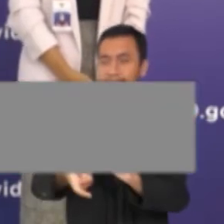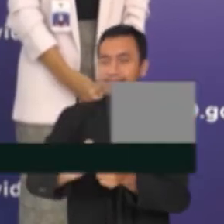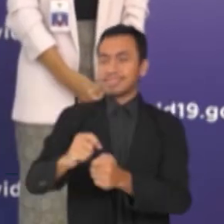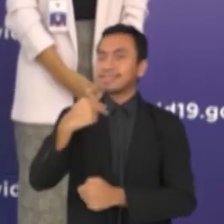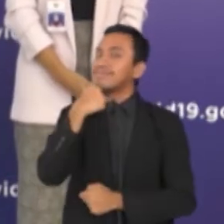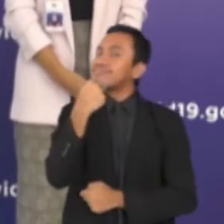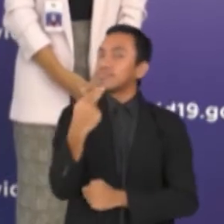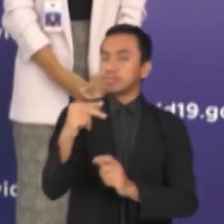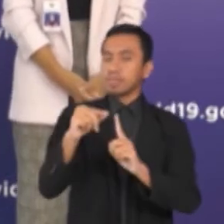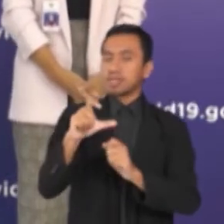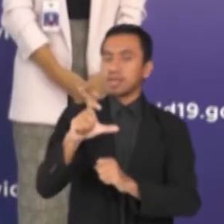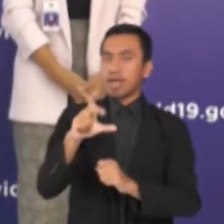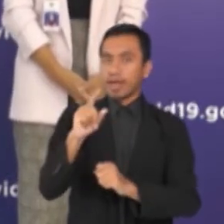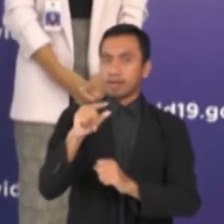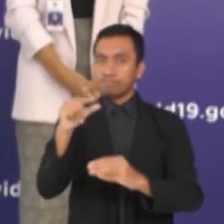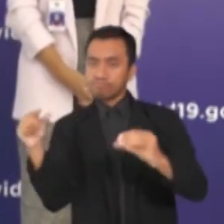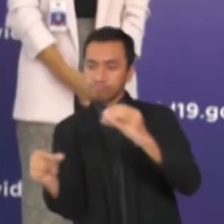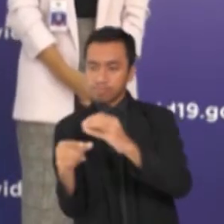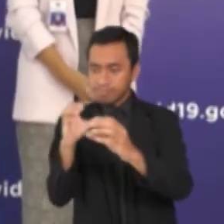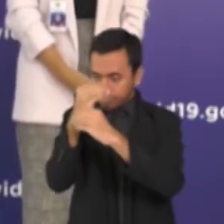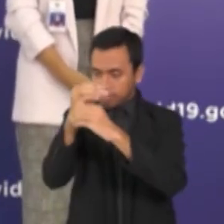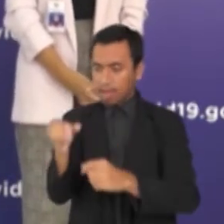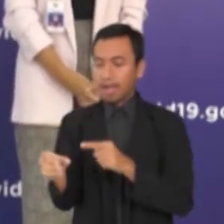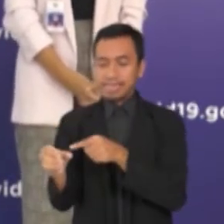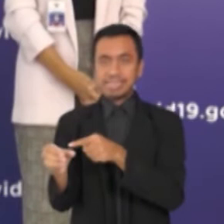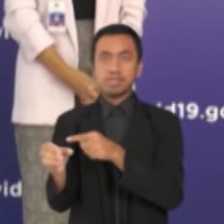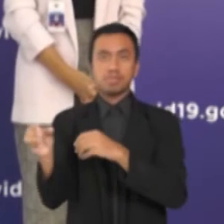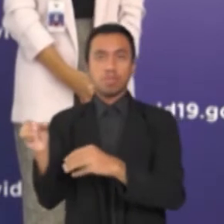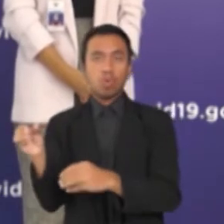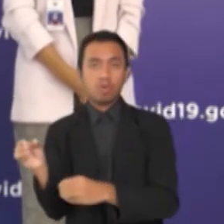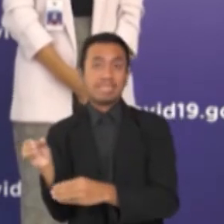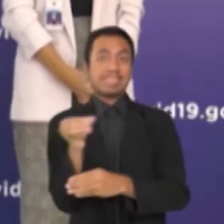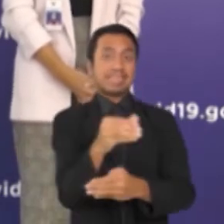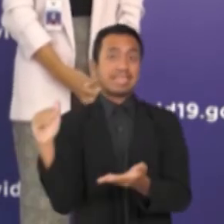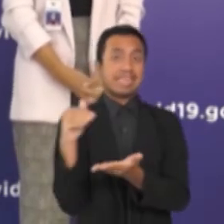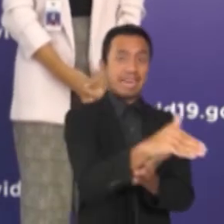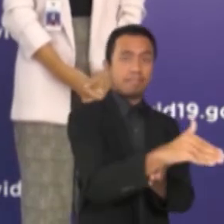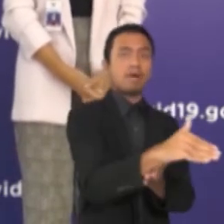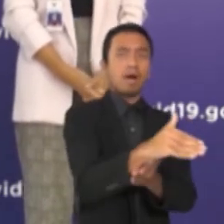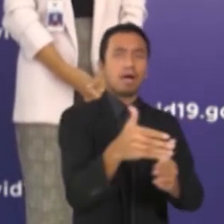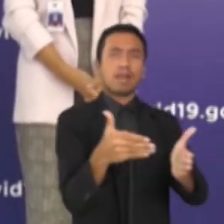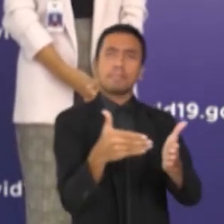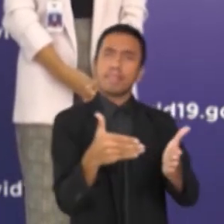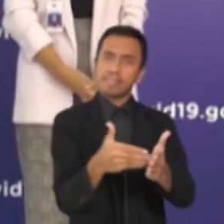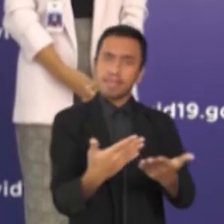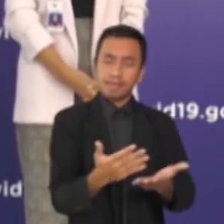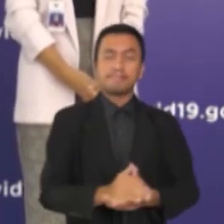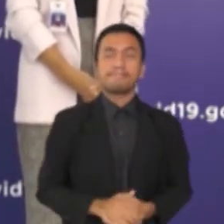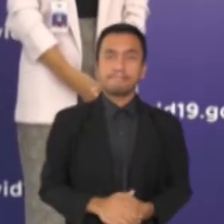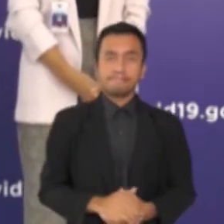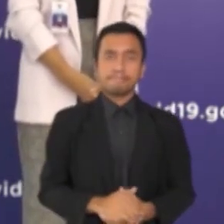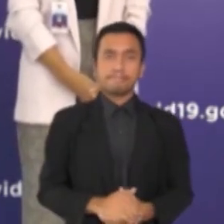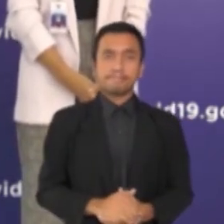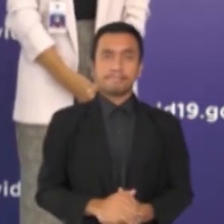dahak dari masyarakat yang diperiksa dengan metode PCR